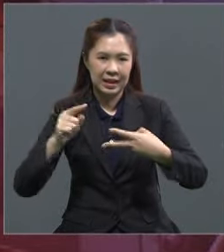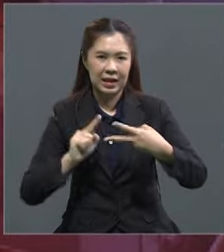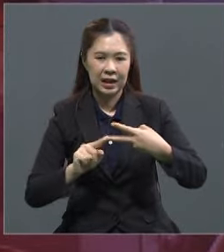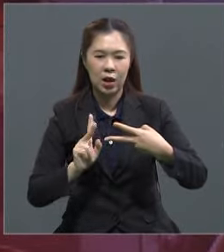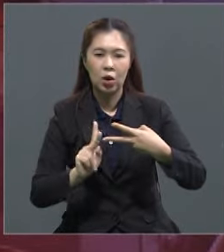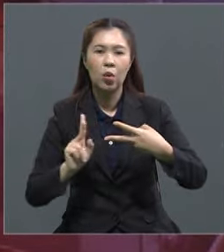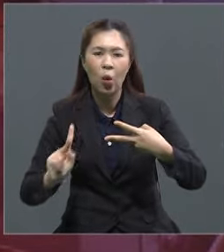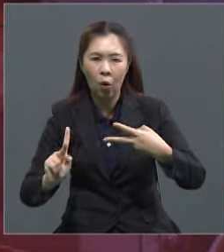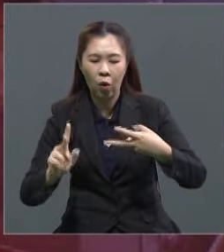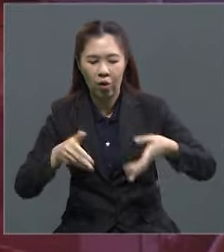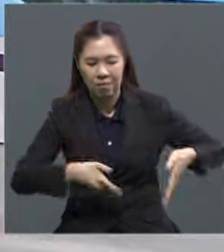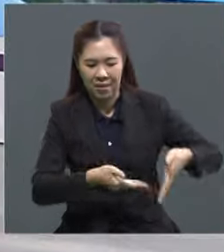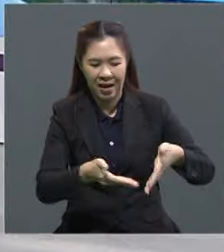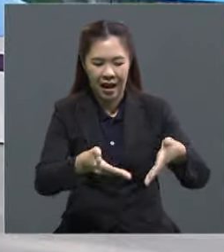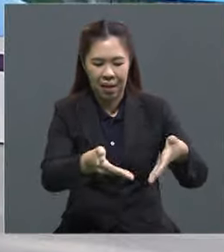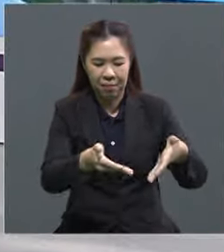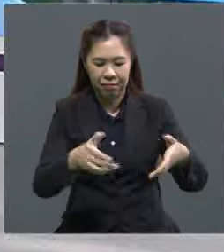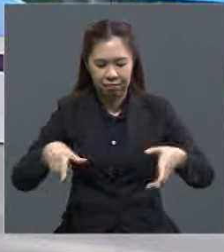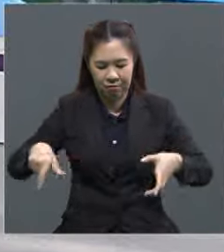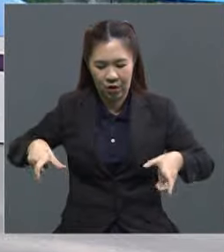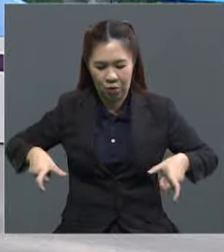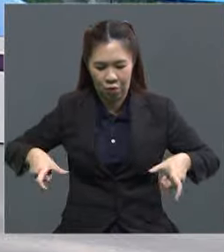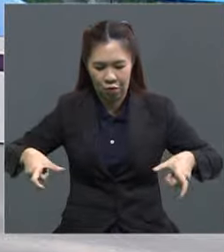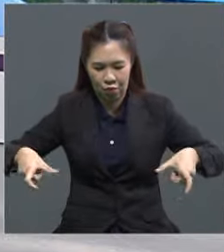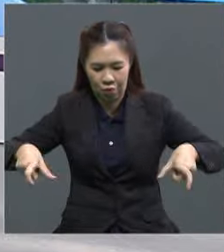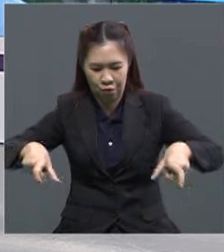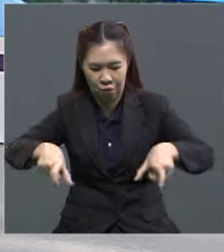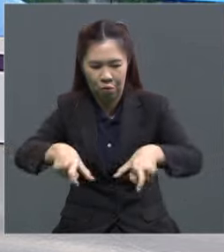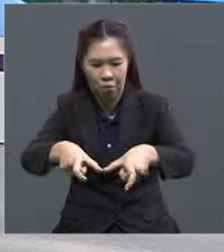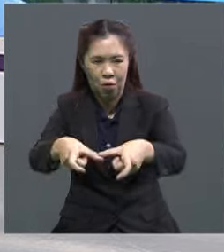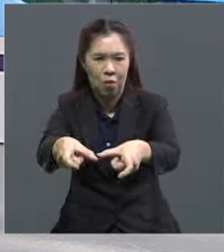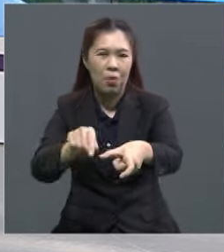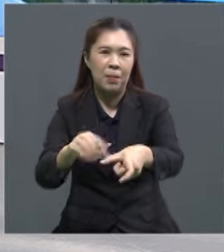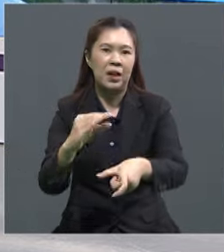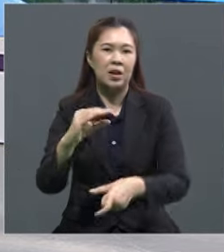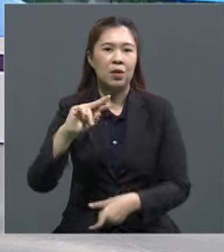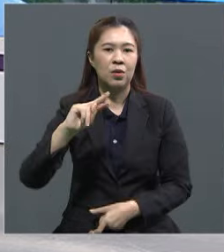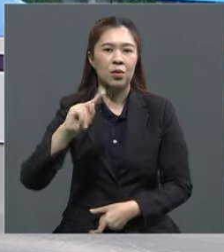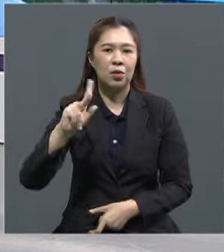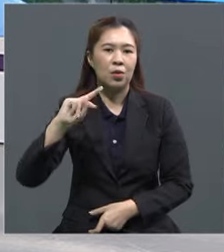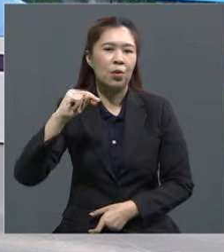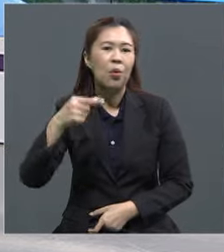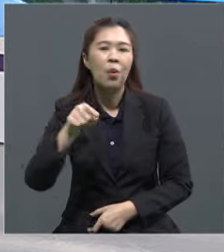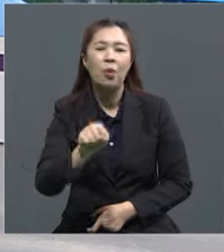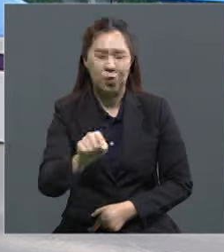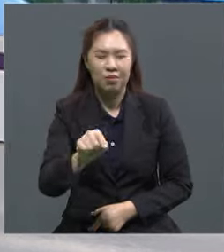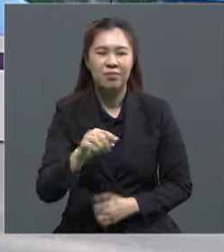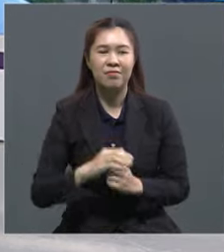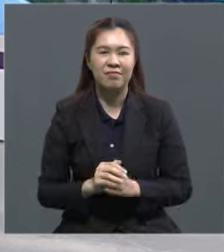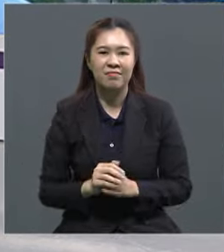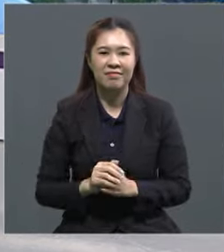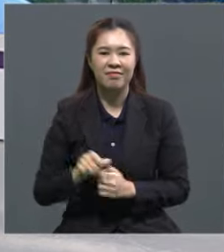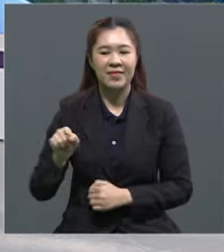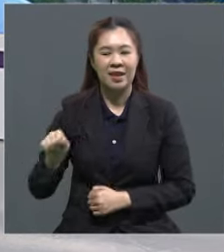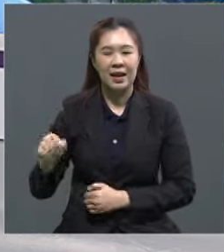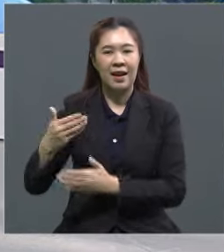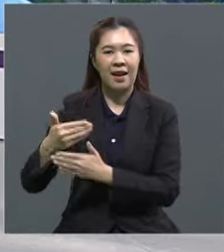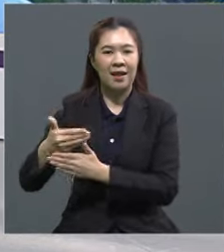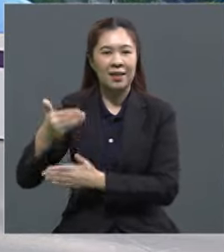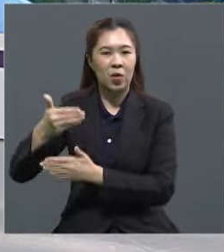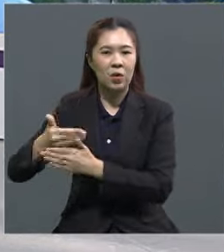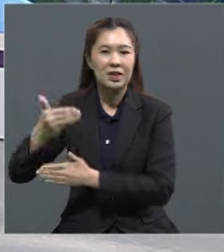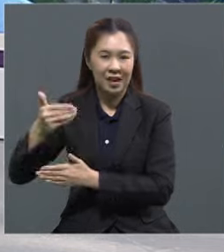น้ำกกเนี่ยก็จะลงแม่น้ำโขงทั้งหมดเพราะฉะนั้นในส่วนของตัวเชียงรายกับพะเยาไม่มาทางนี้จังหวัดน่านก็เขื่อนสิริกิตรับไว้ทั้งหมดเพราะ